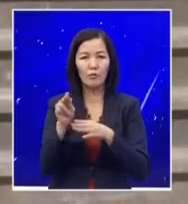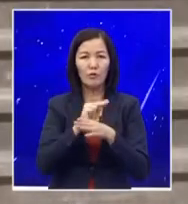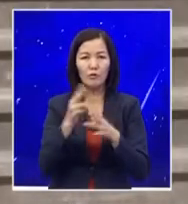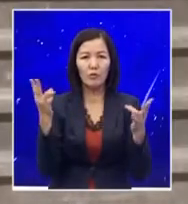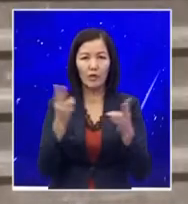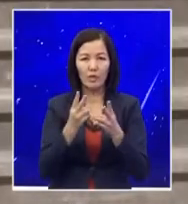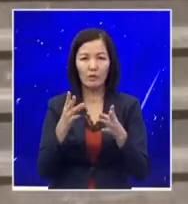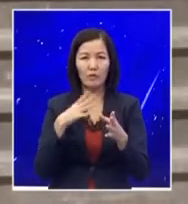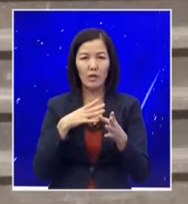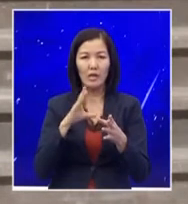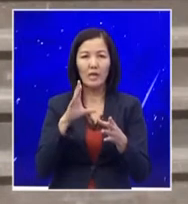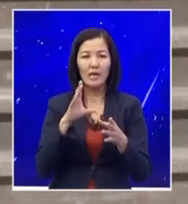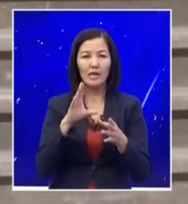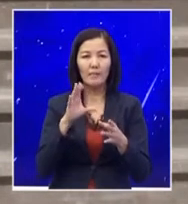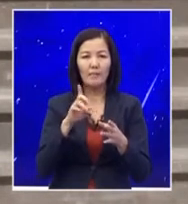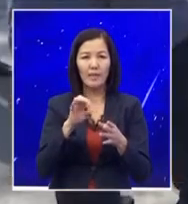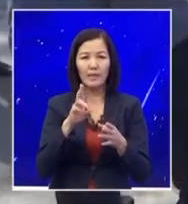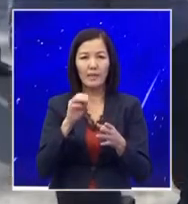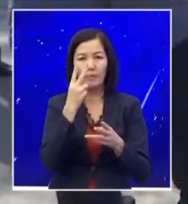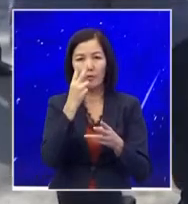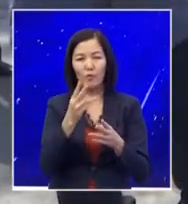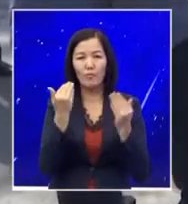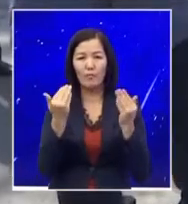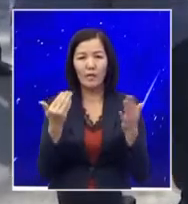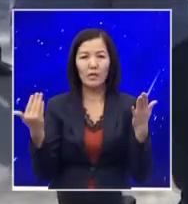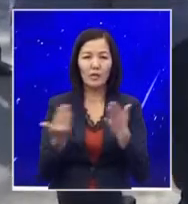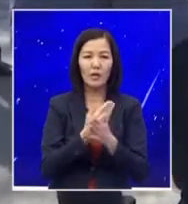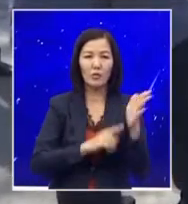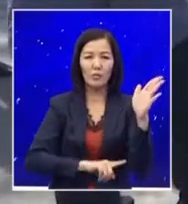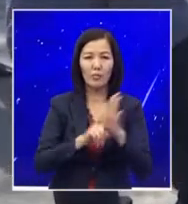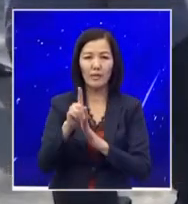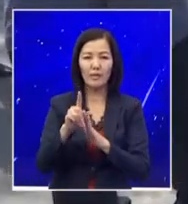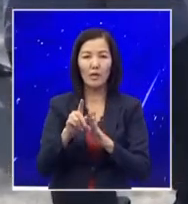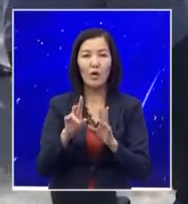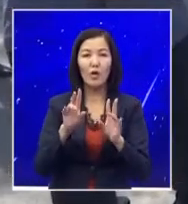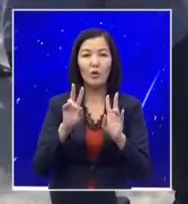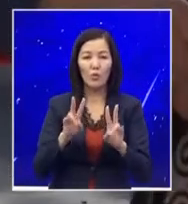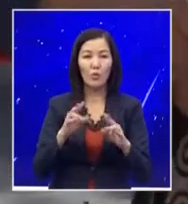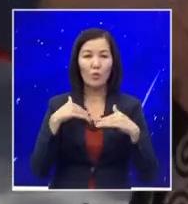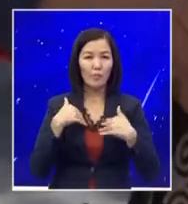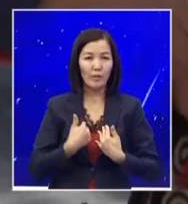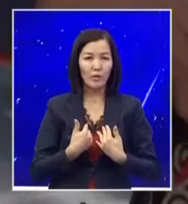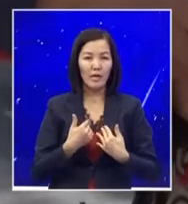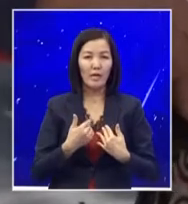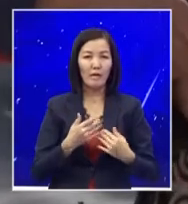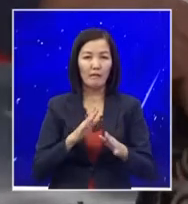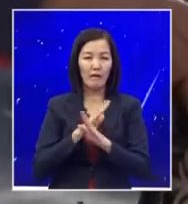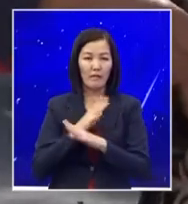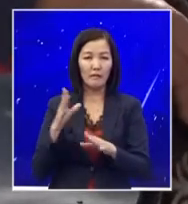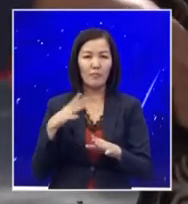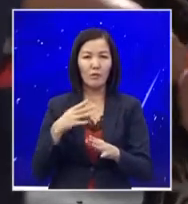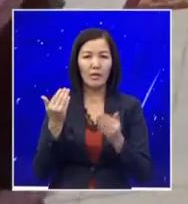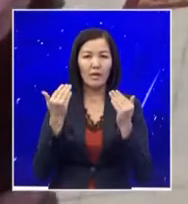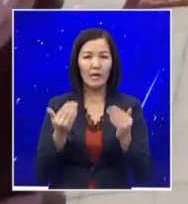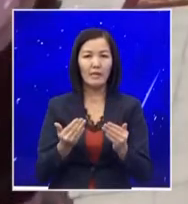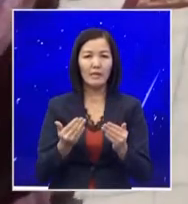қажет етіп тұрған еді. Серікжан Ісләмұлы көріп, биыл жаңартуға кірісіпті. Әттең үлгермеді, індет құрығына ілініп кете